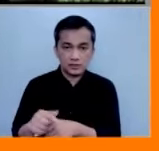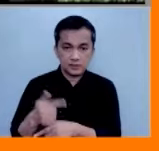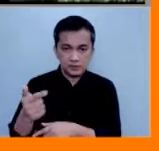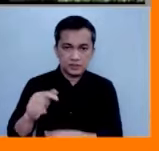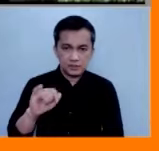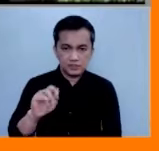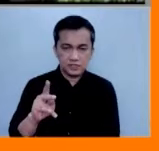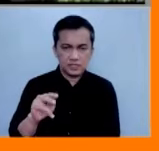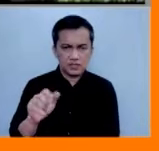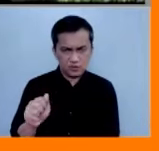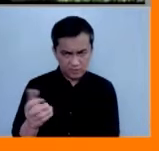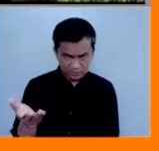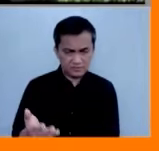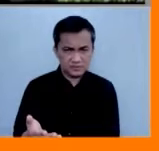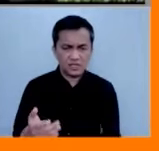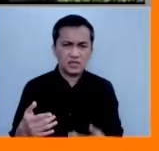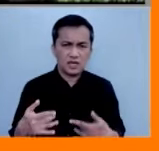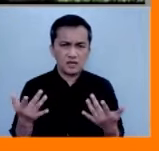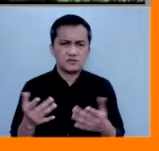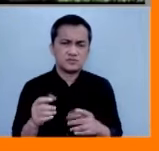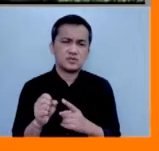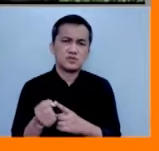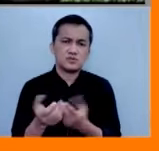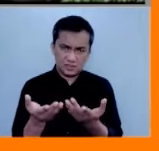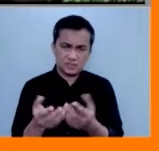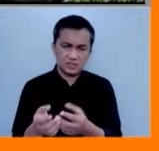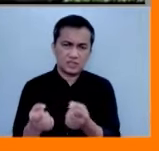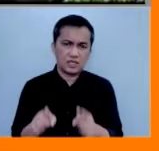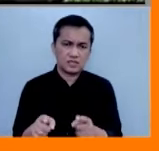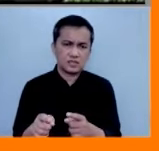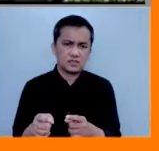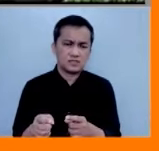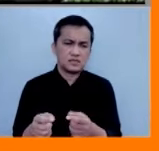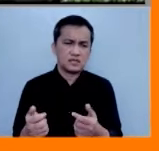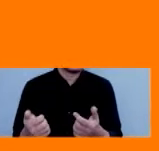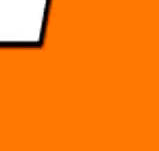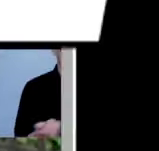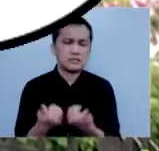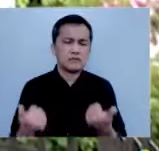Aroa. John, kamusta ang sitwasyon dyan sa pinangyarihan ng insidente?